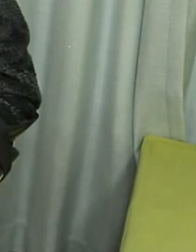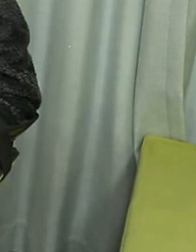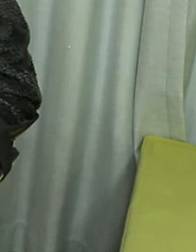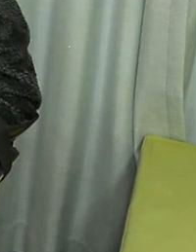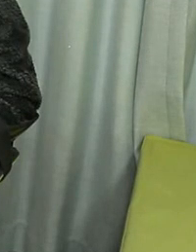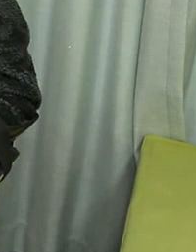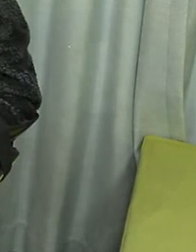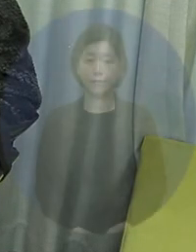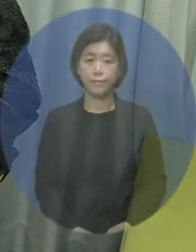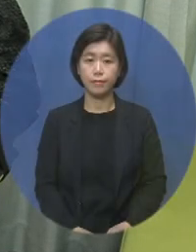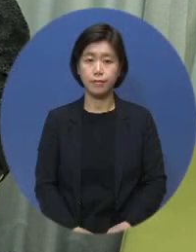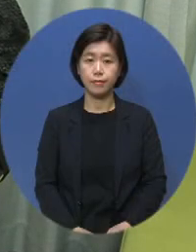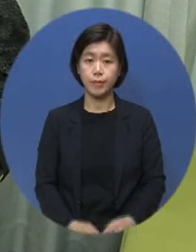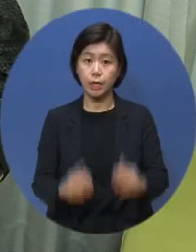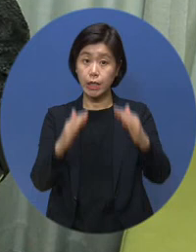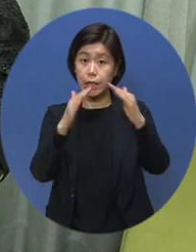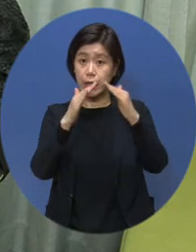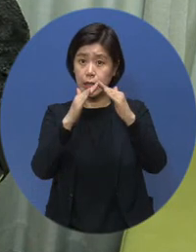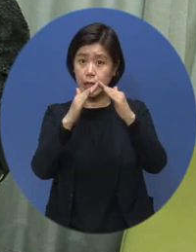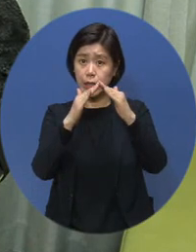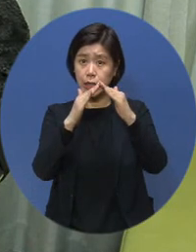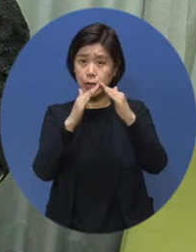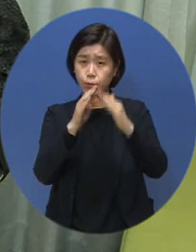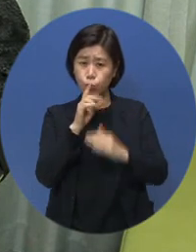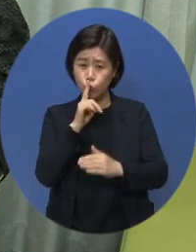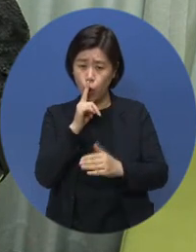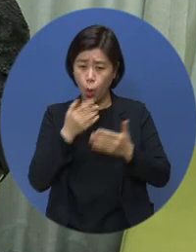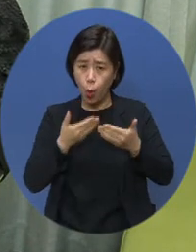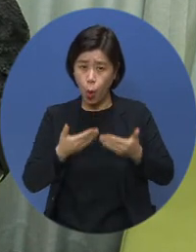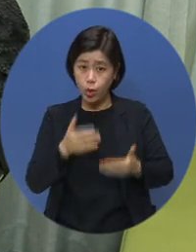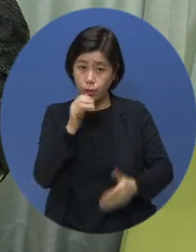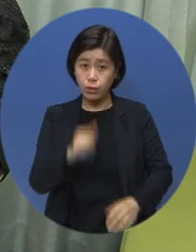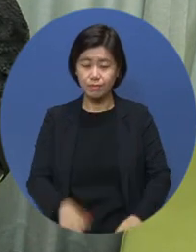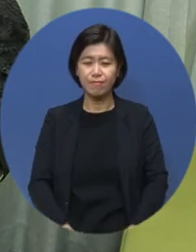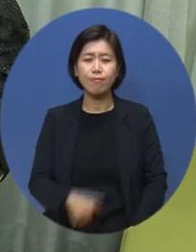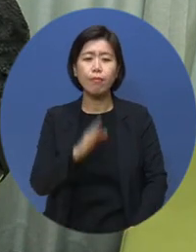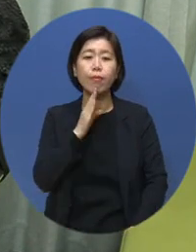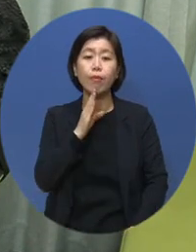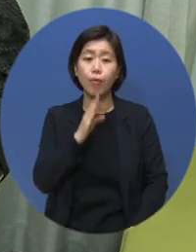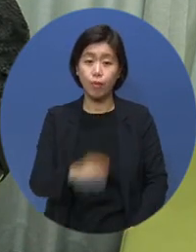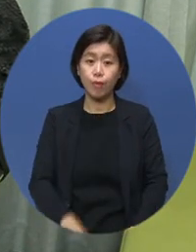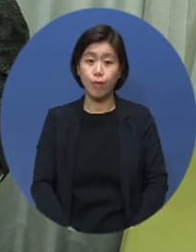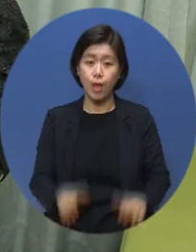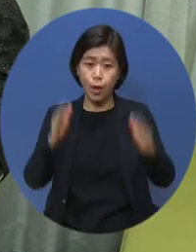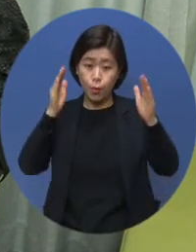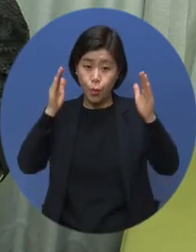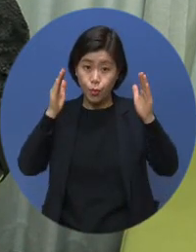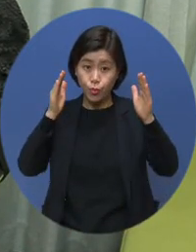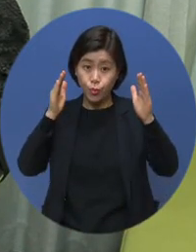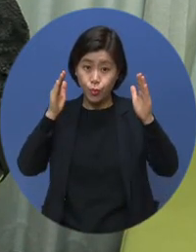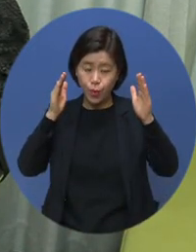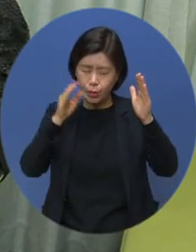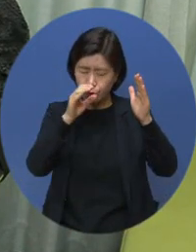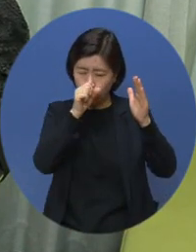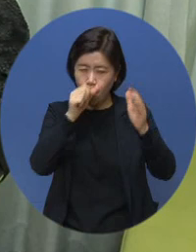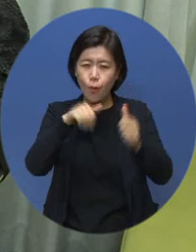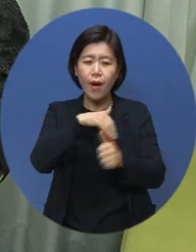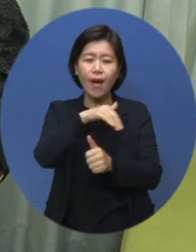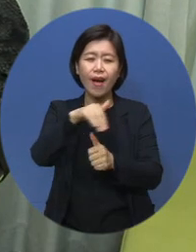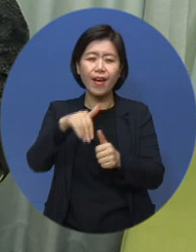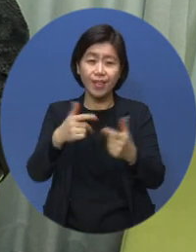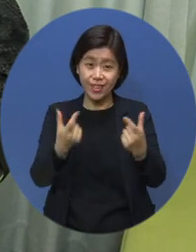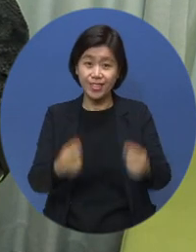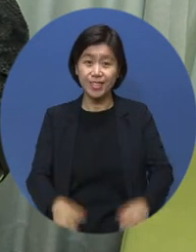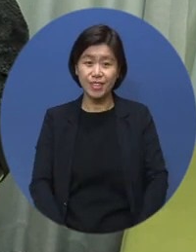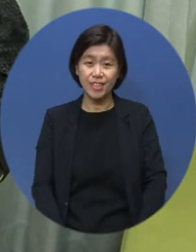g 되게 중이에요 에 그쵸 공부하기 딱 좀 약간 고시원 느낌